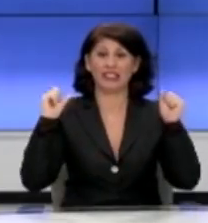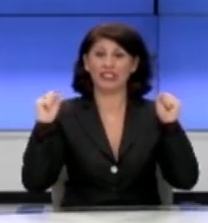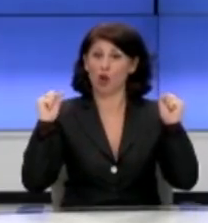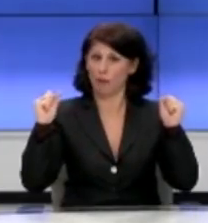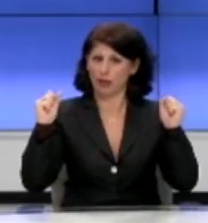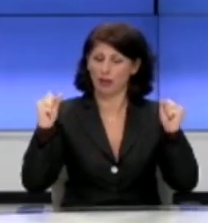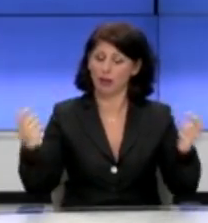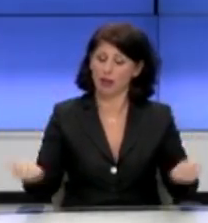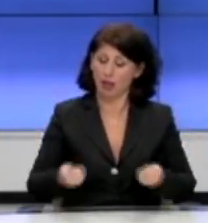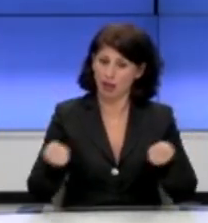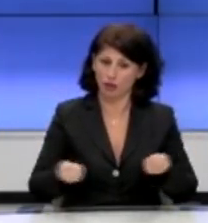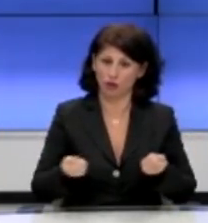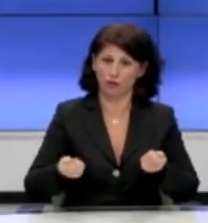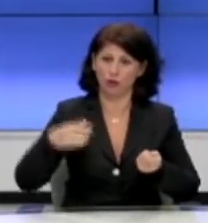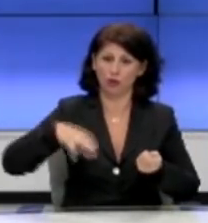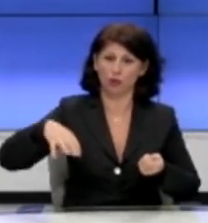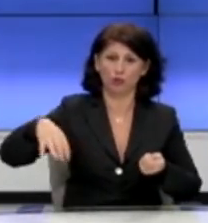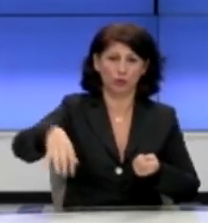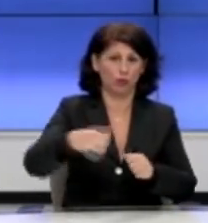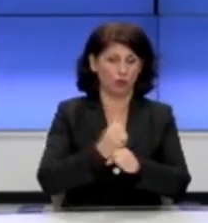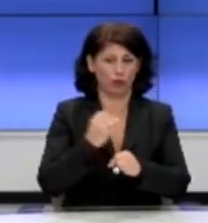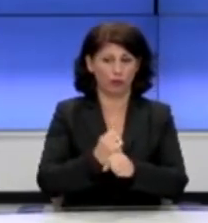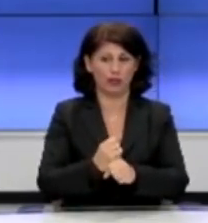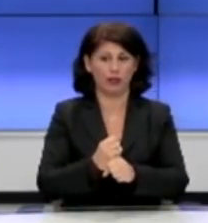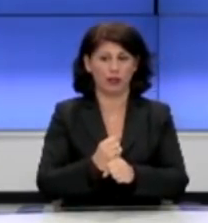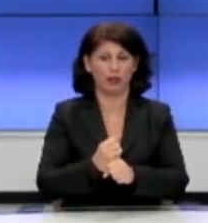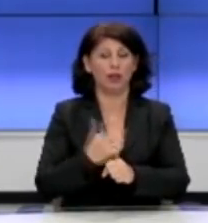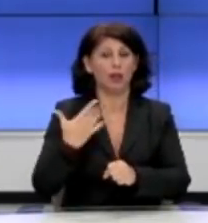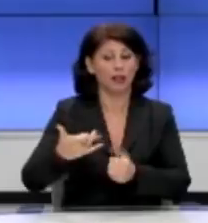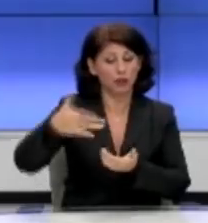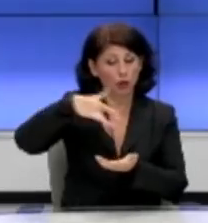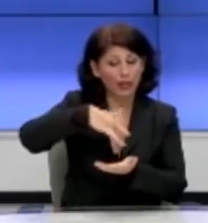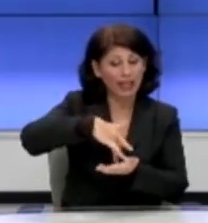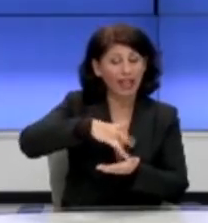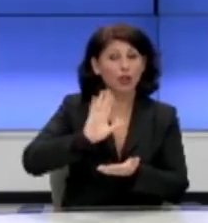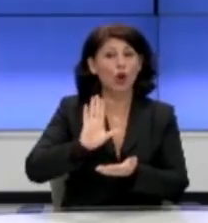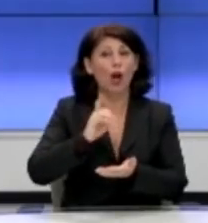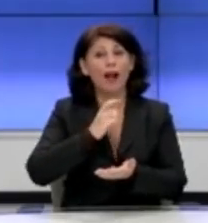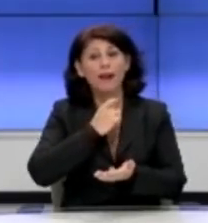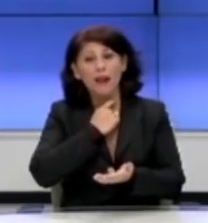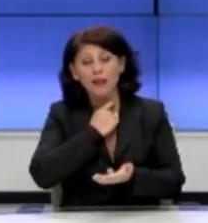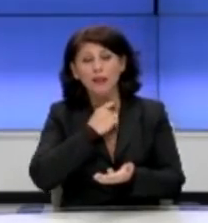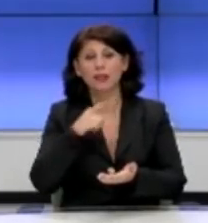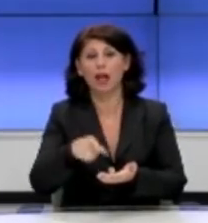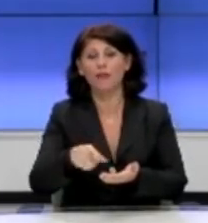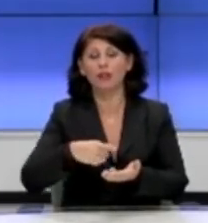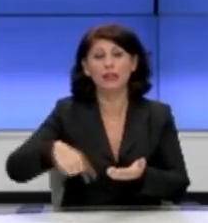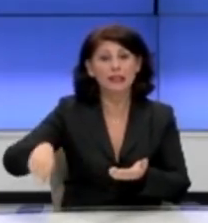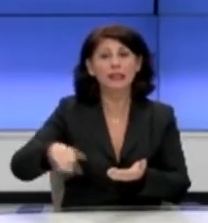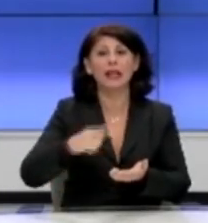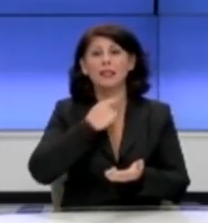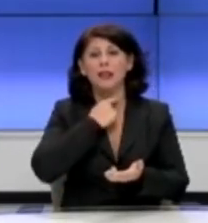υγειονομικοί, οι εργαζόμενοι στους χώρους δουλειάς, βάζοντας το επίκεντρο τις ανάγκες τους, αυτές που όλοι